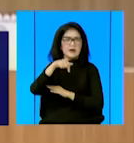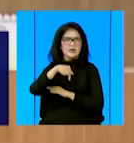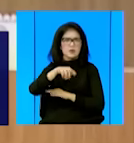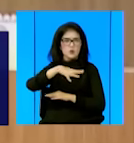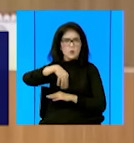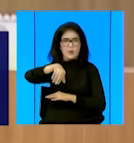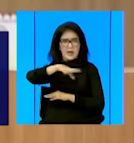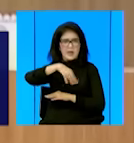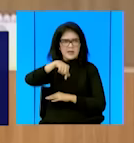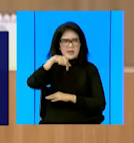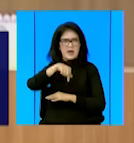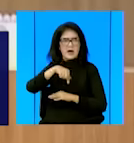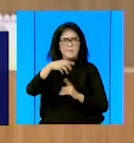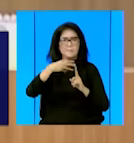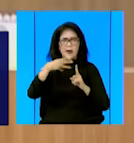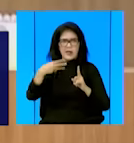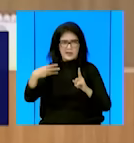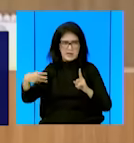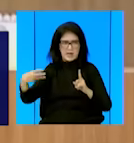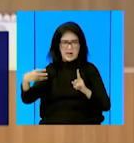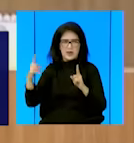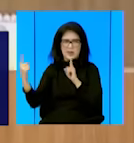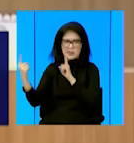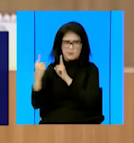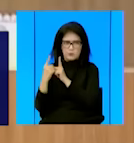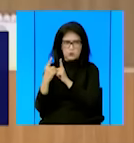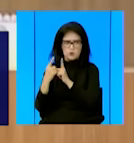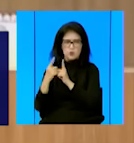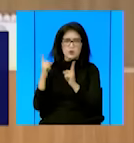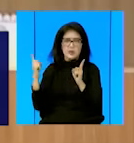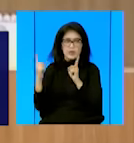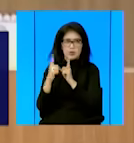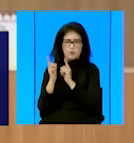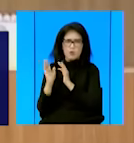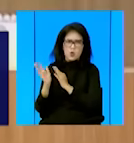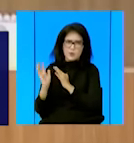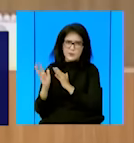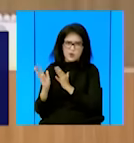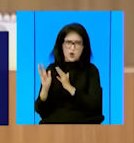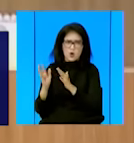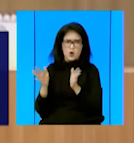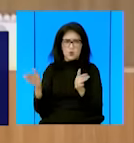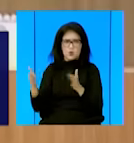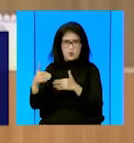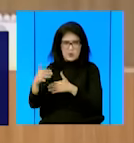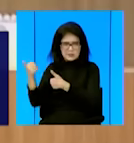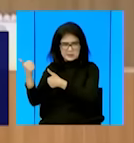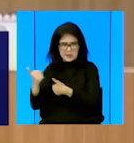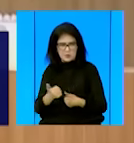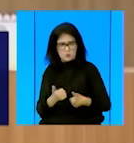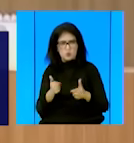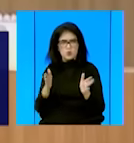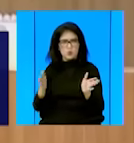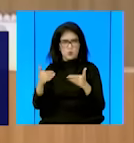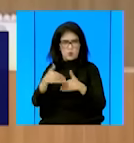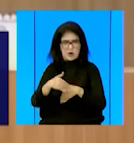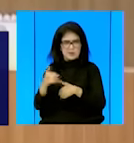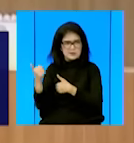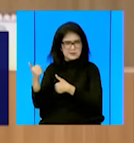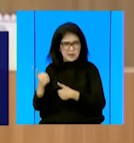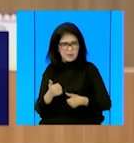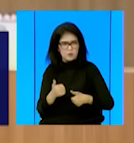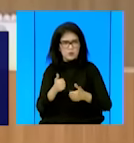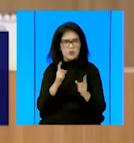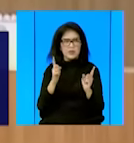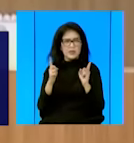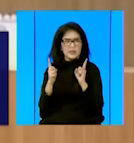Valk, Amsterdam. Dalam pertemuan tersebut, setelah berbincang-bincang di ruang tamu kamar teradu,